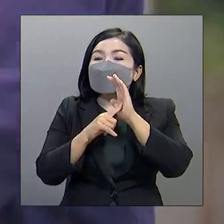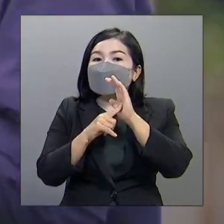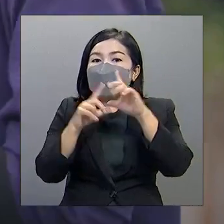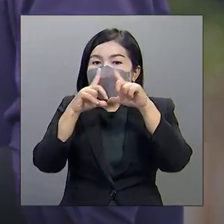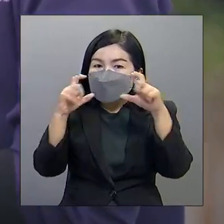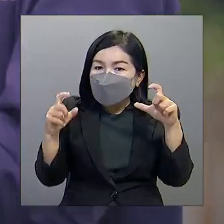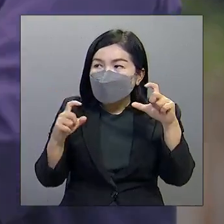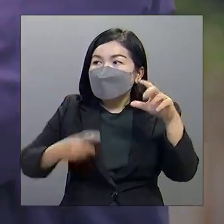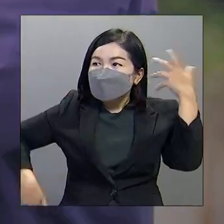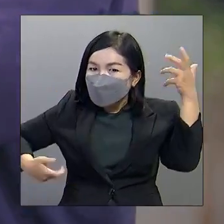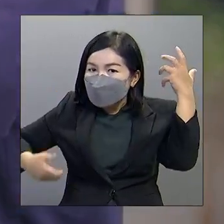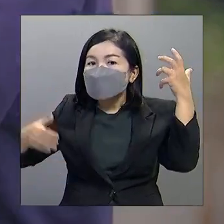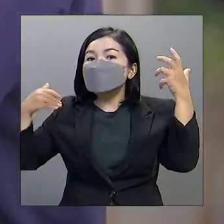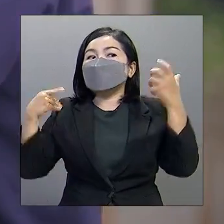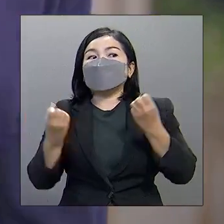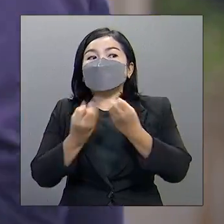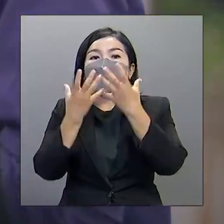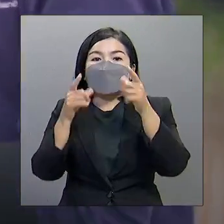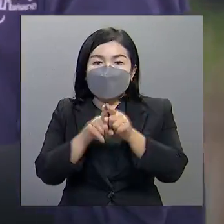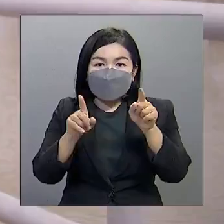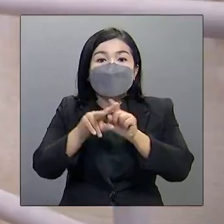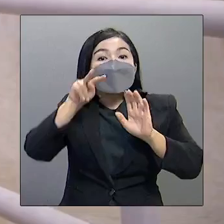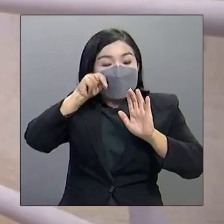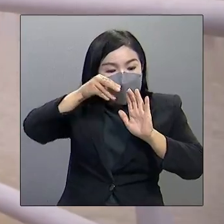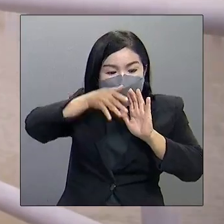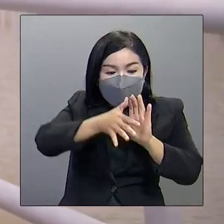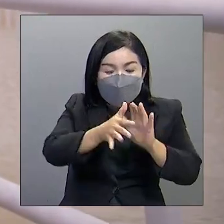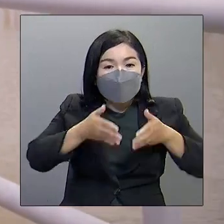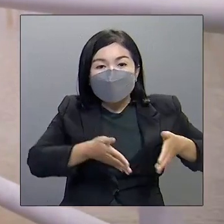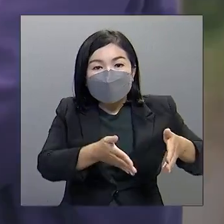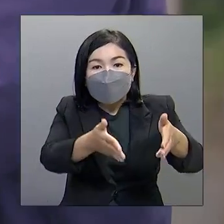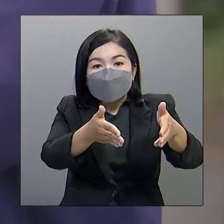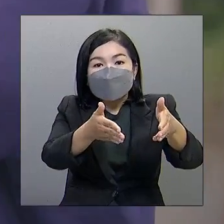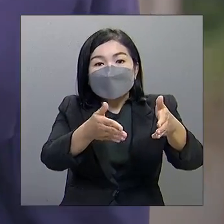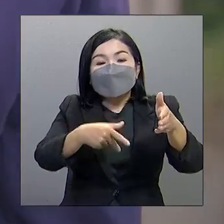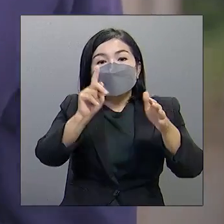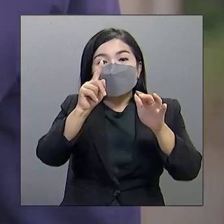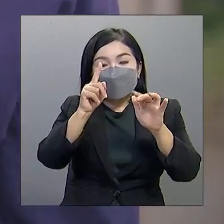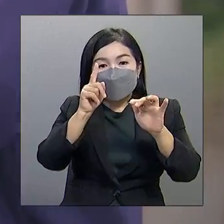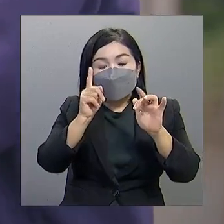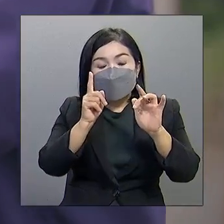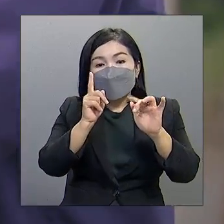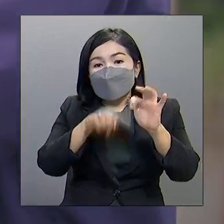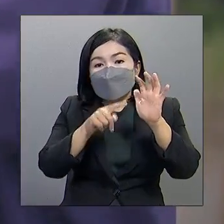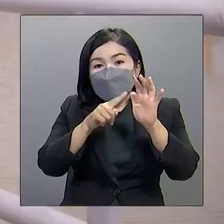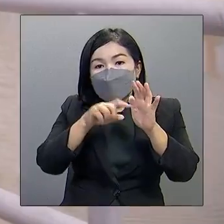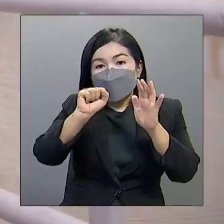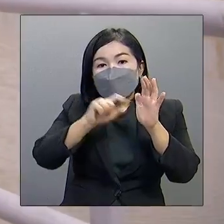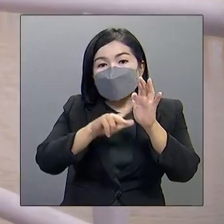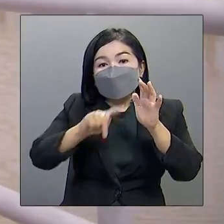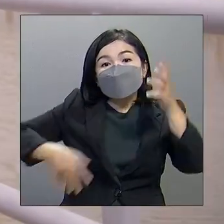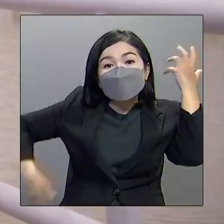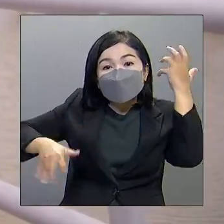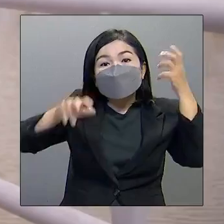นของจังหวัดลพบุรีนะครับซึ่งก็จะเป็นน้ำไหลลงเขื่อนป่าสักผ่านเขื่อนป่าสักมานะครับก็จะมาอ่อนกำลังลงนะครับ